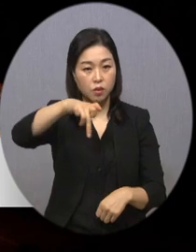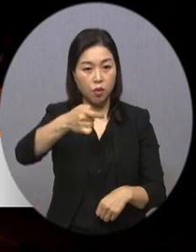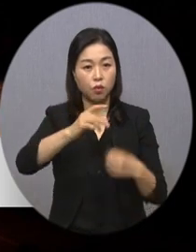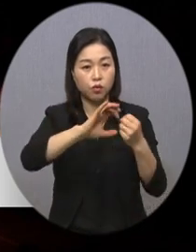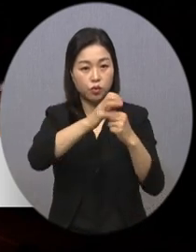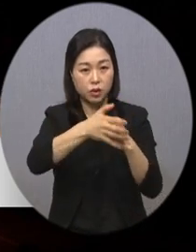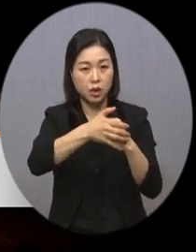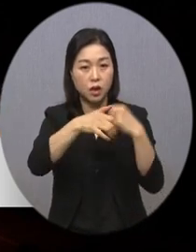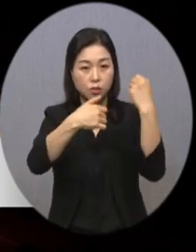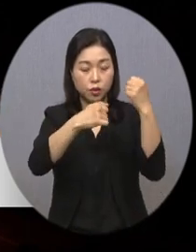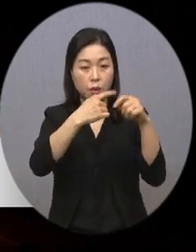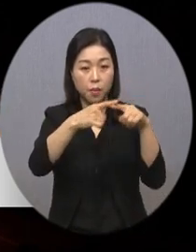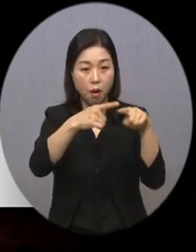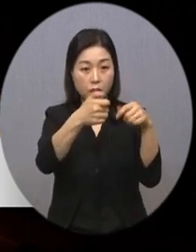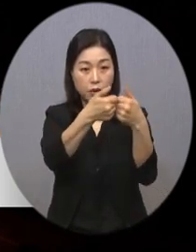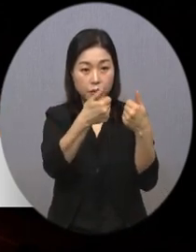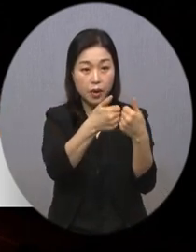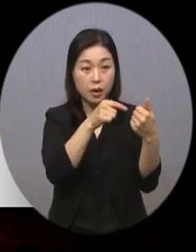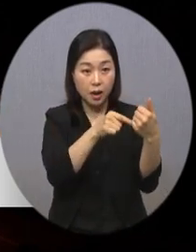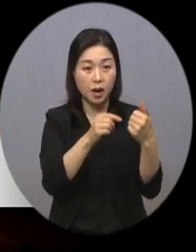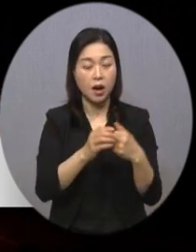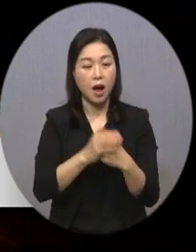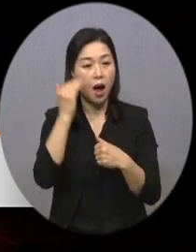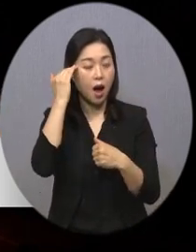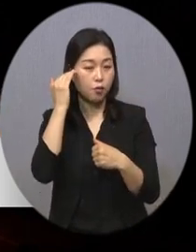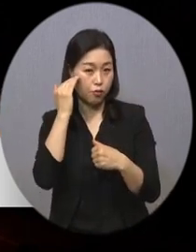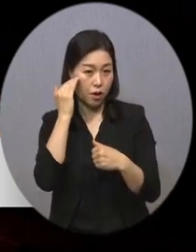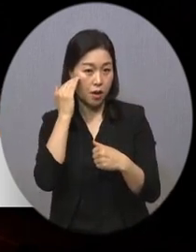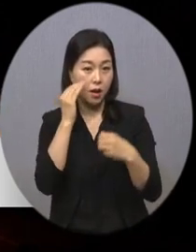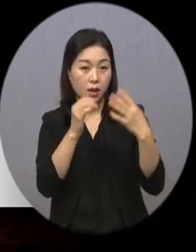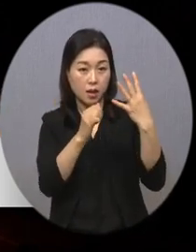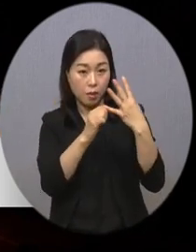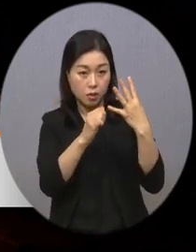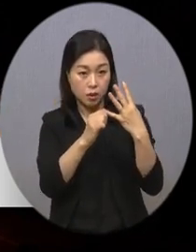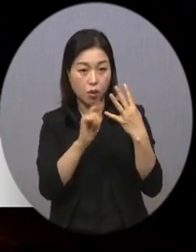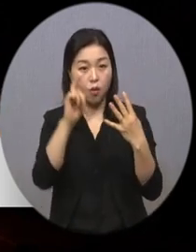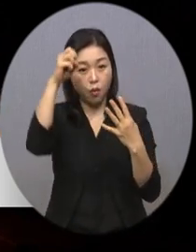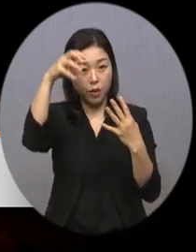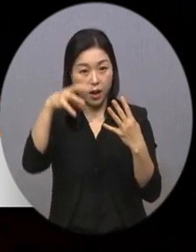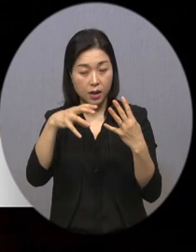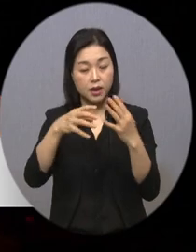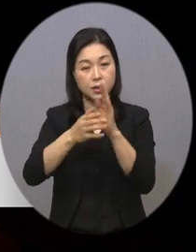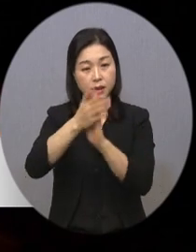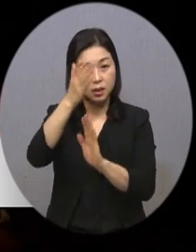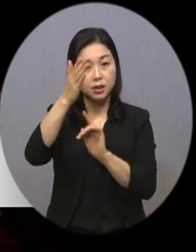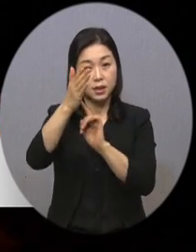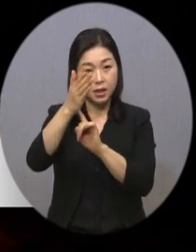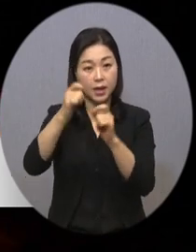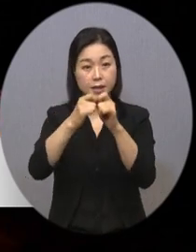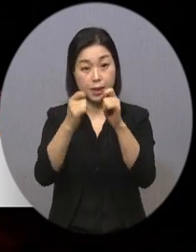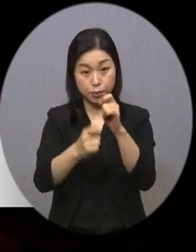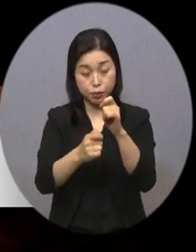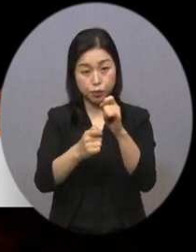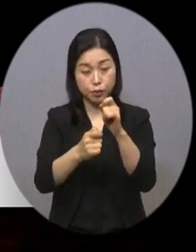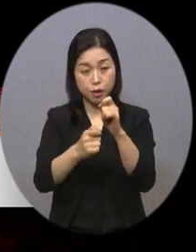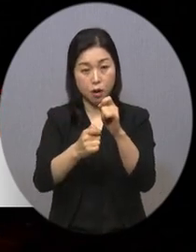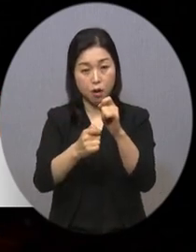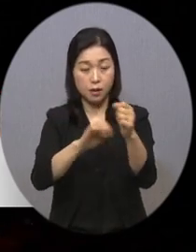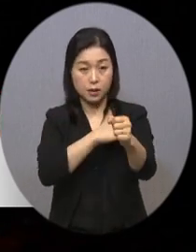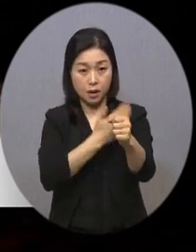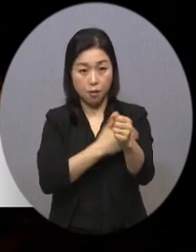CID 유네스코가 국내 네 번째로 고양시의 지부 자격을 비준해 줌으로써 고양